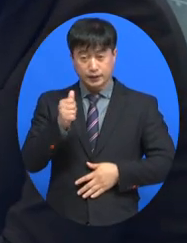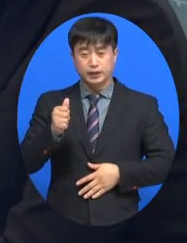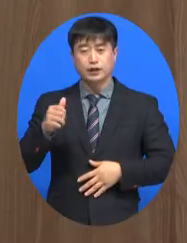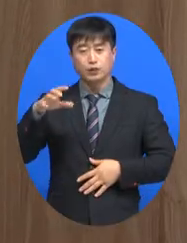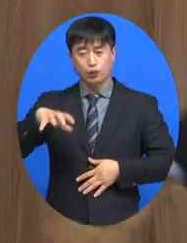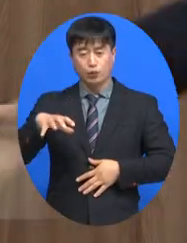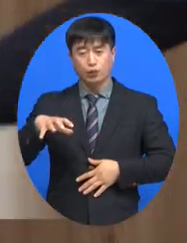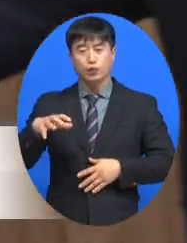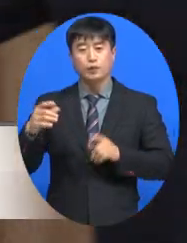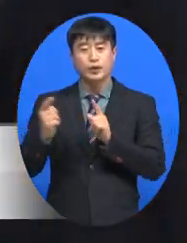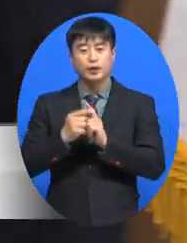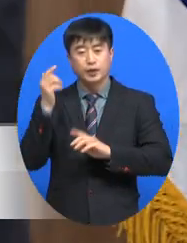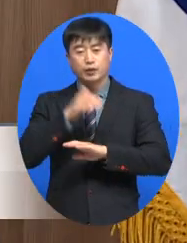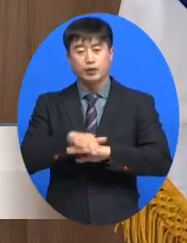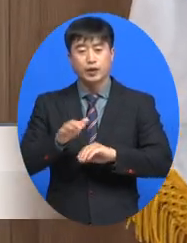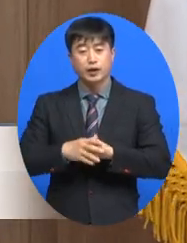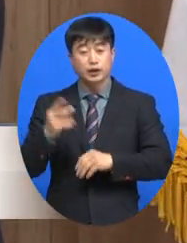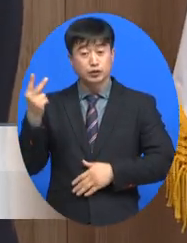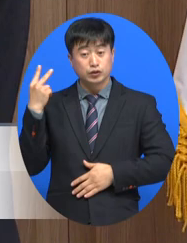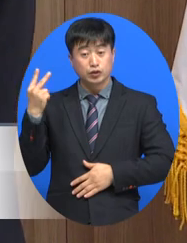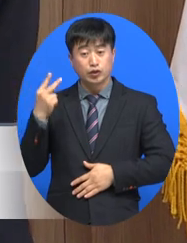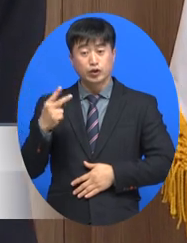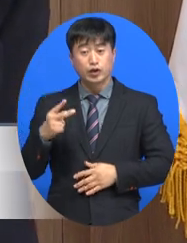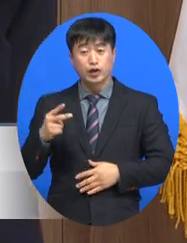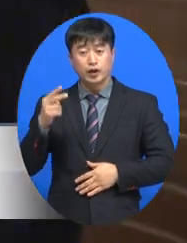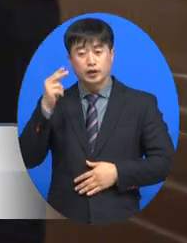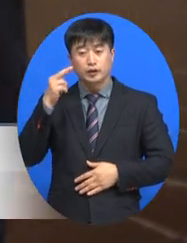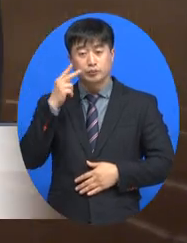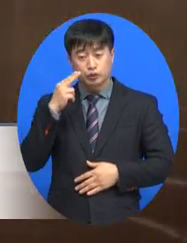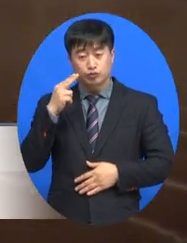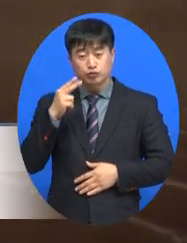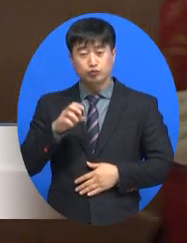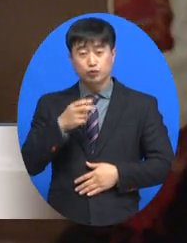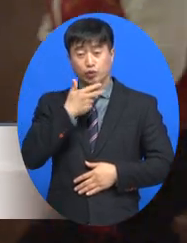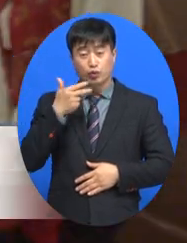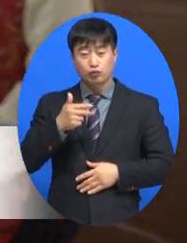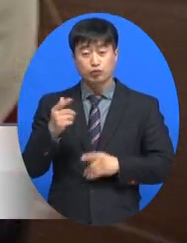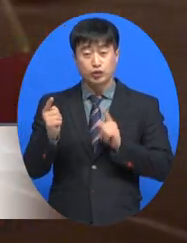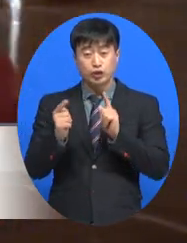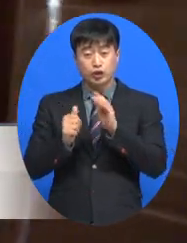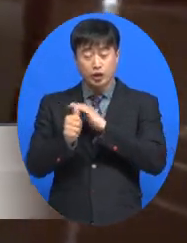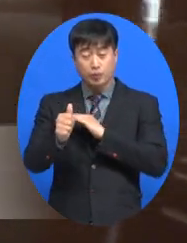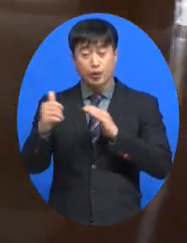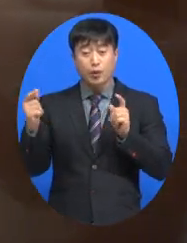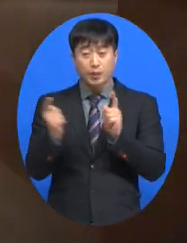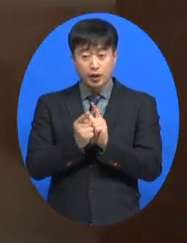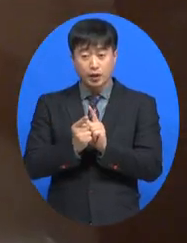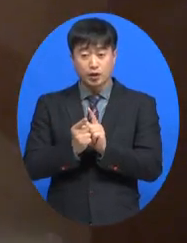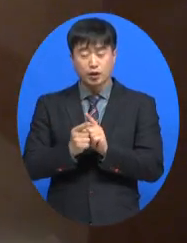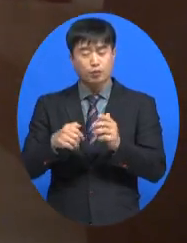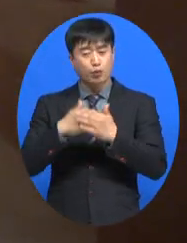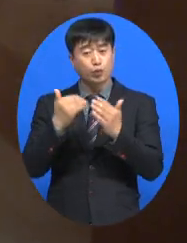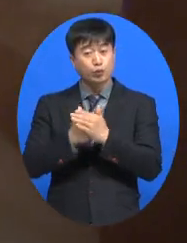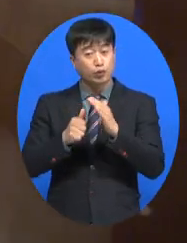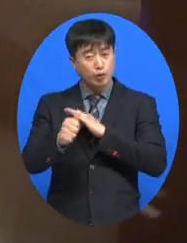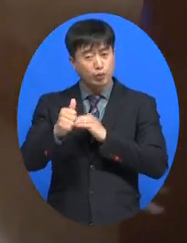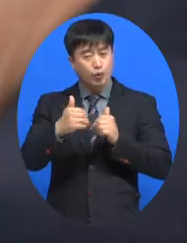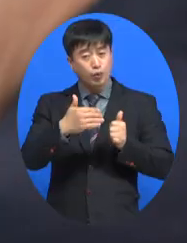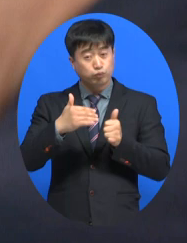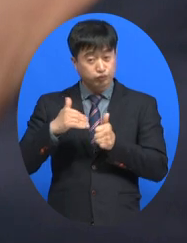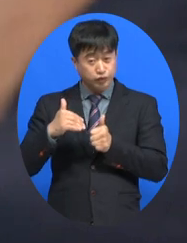있습니다. 이틀 앞서선 주한 미국 대사와 주한 영국 대사를 만났는데 모두 대사층 요청으로 성사된